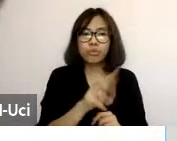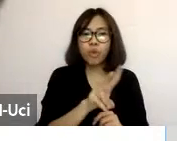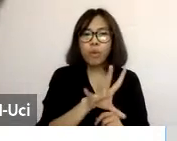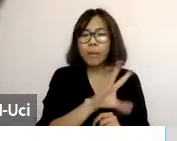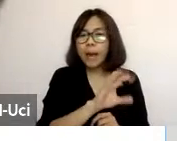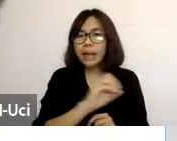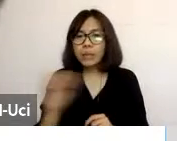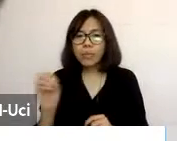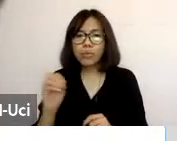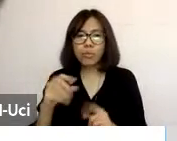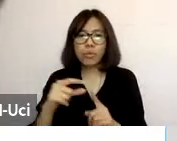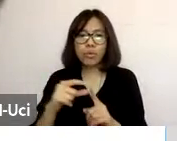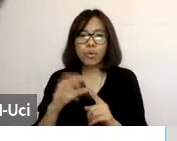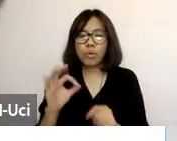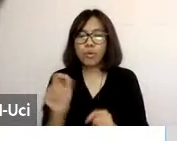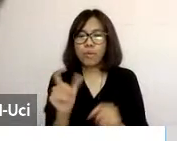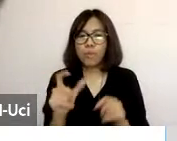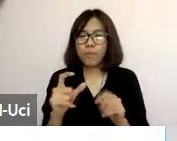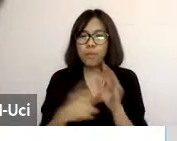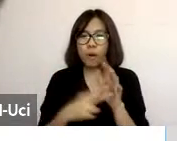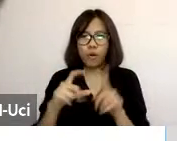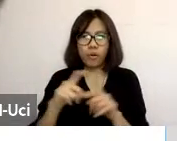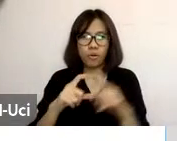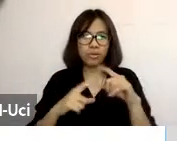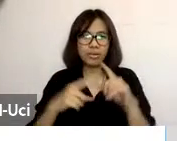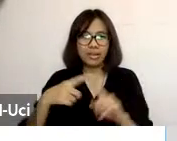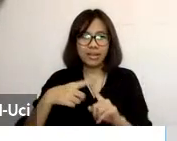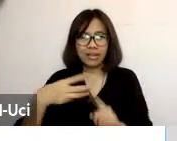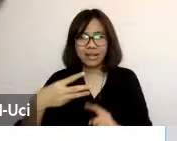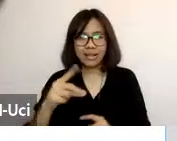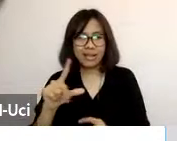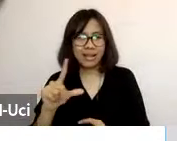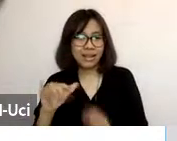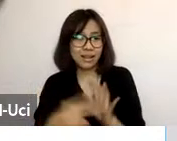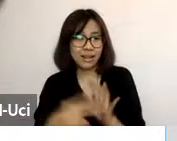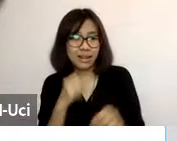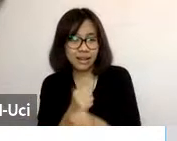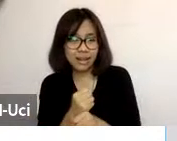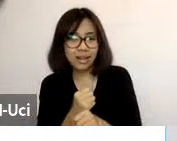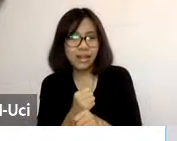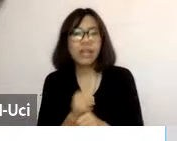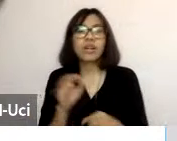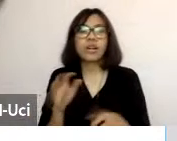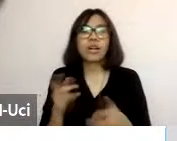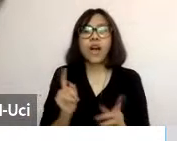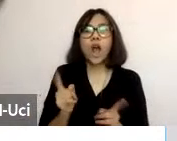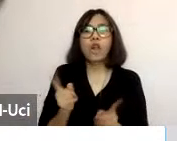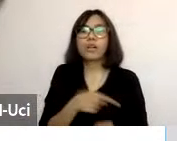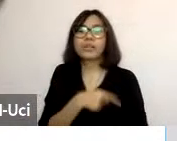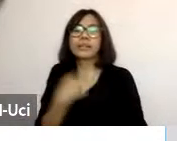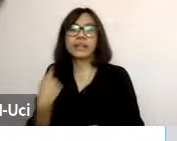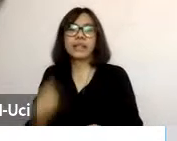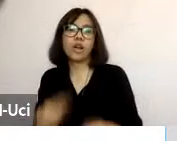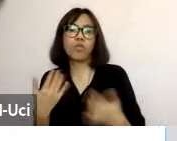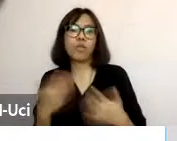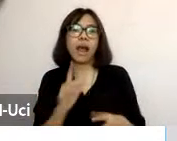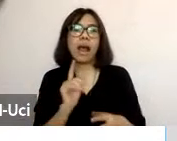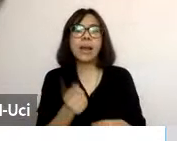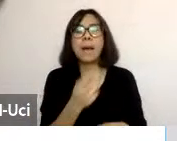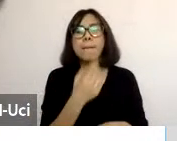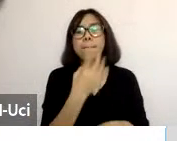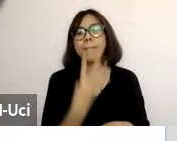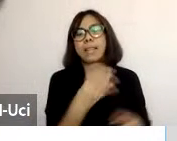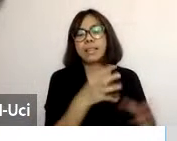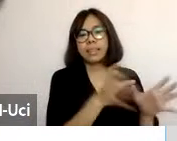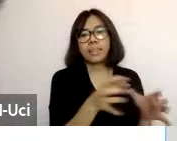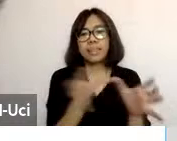sudah ada ppengembang sejak tahun 2000-an yang Bahkan apa namanya sudah kemudian akhirnya menggunakan empat kategori platform yang tak